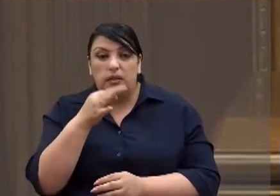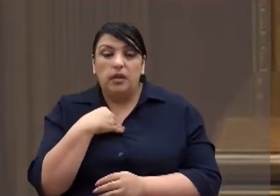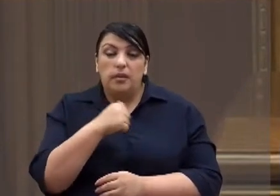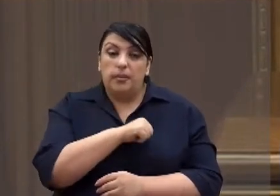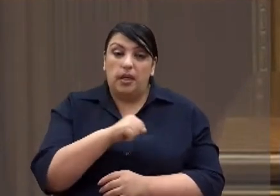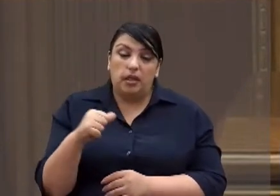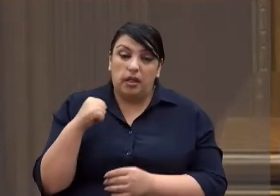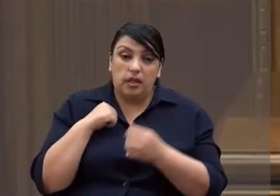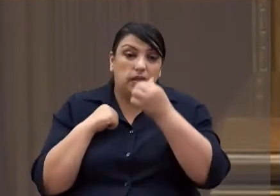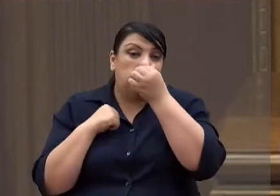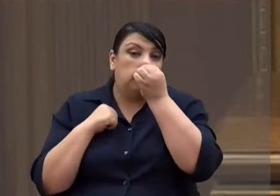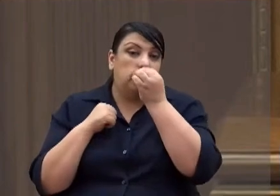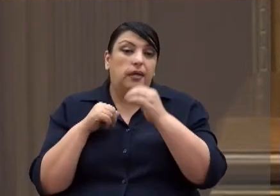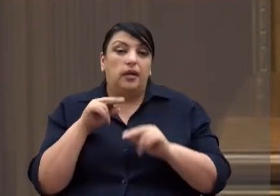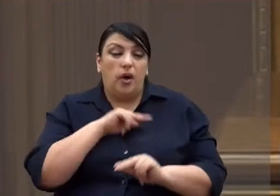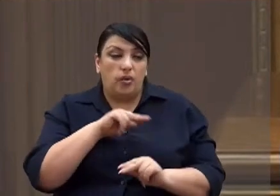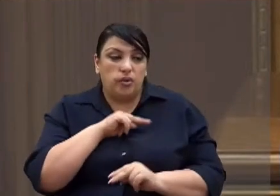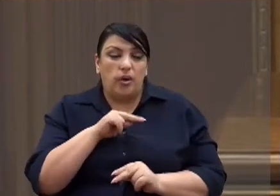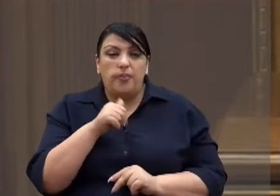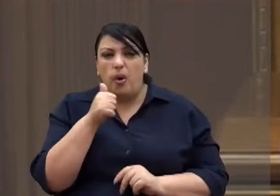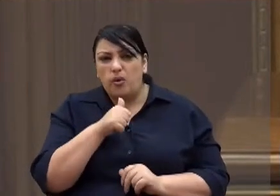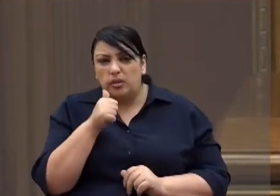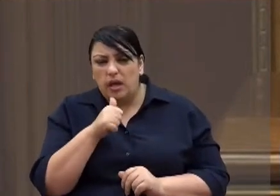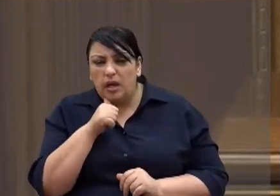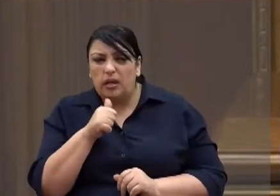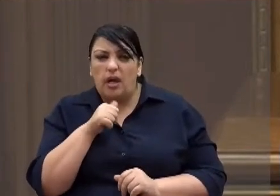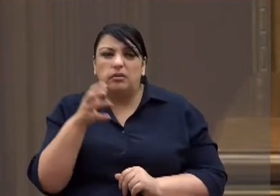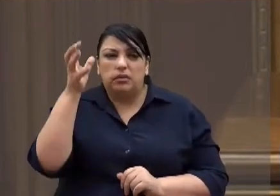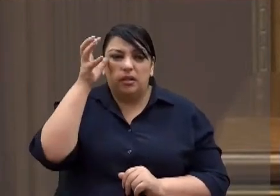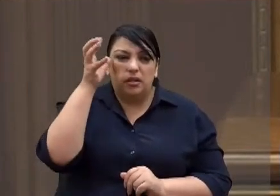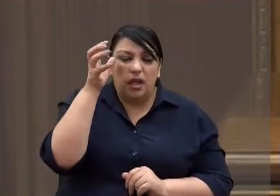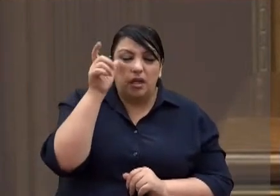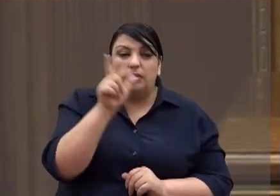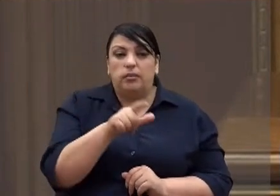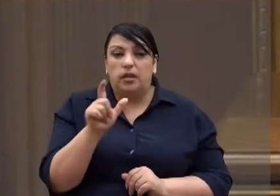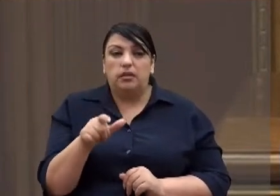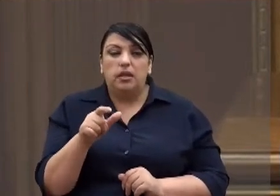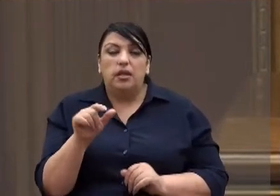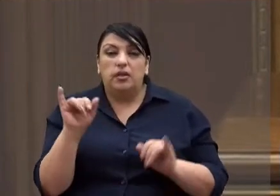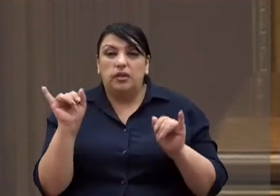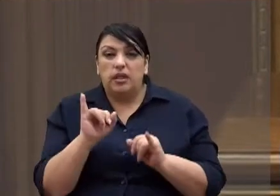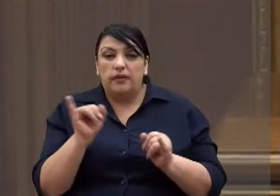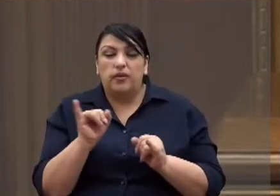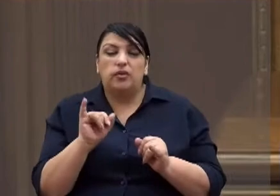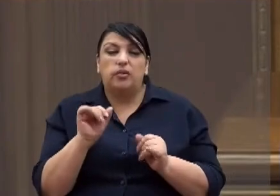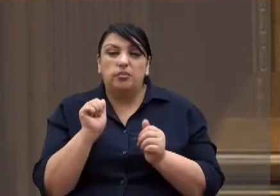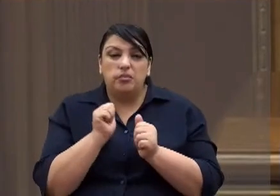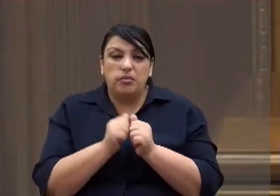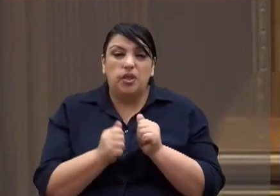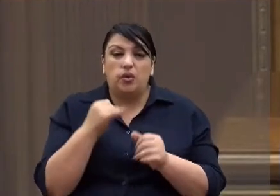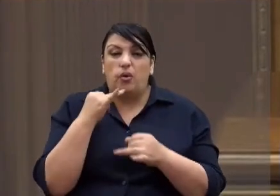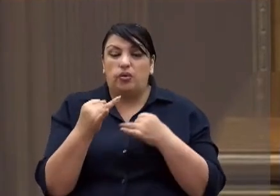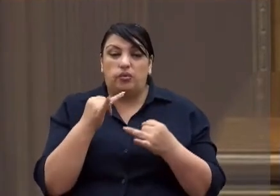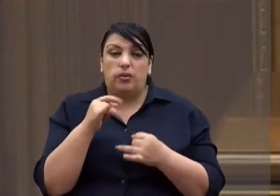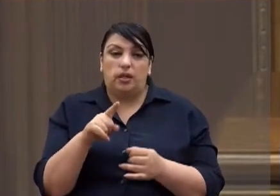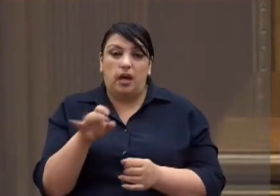ինքներս տարբեր գործիչներ, փորձագետներ, տարբեր հարցազրույցների և այլ ձևաչափերով անընդհատ խոսում ենք այն